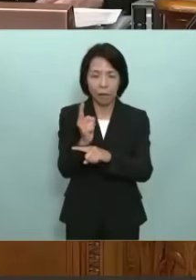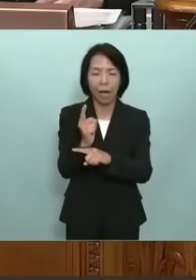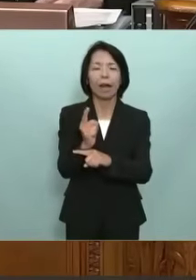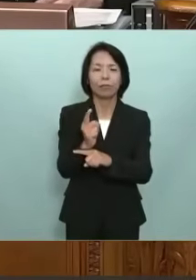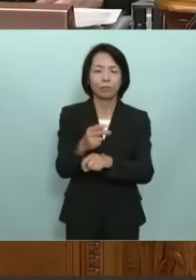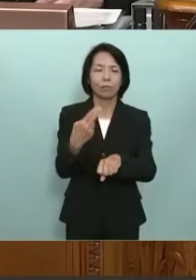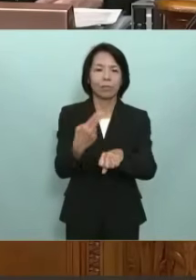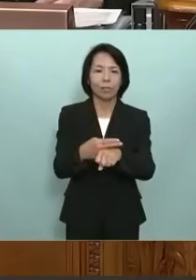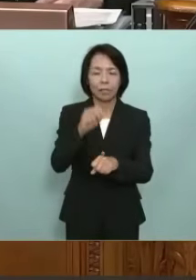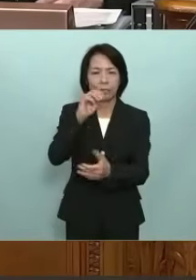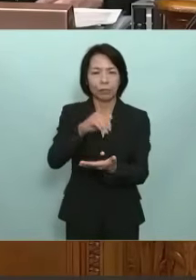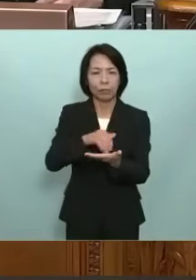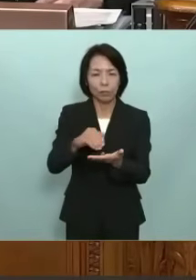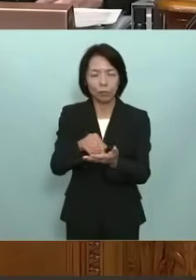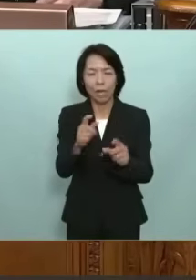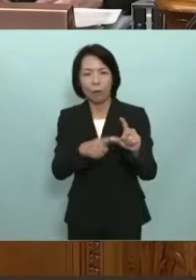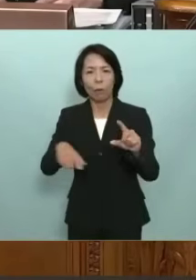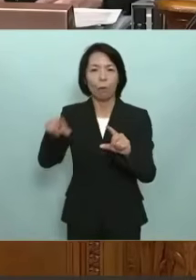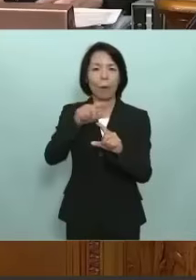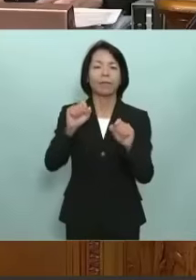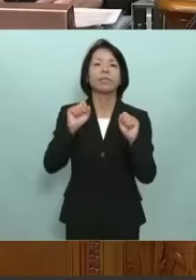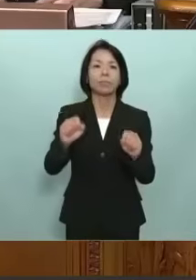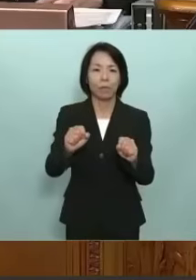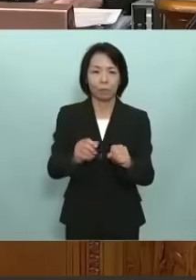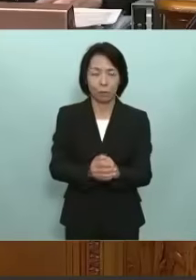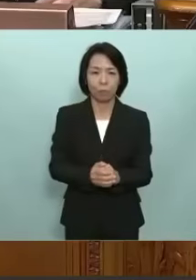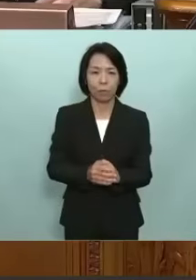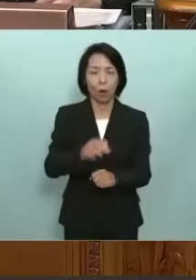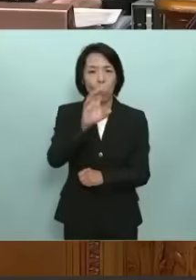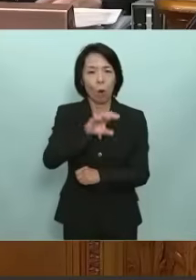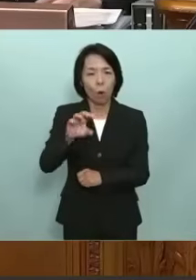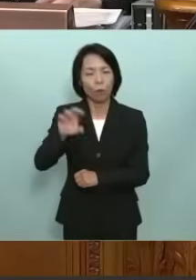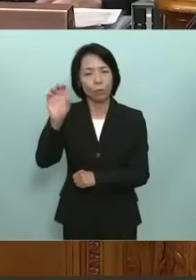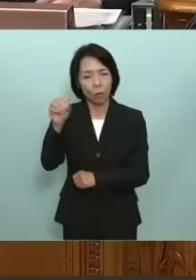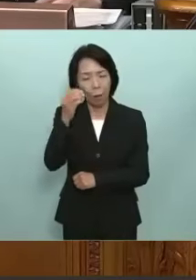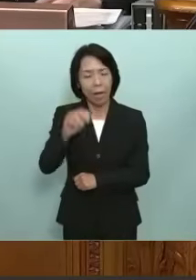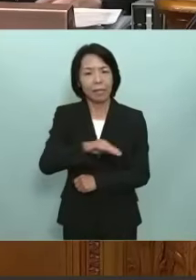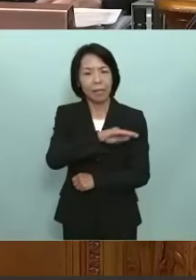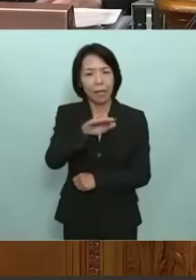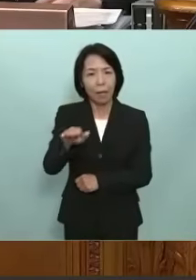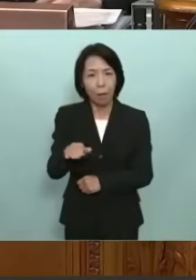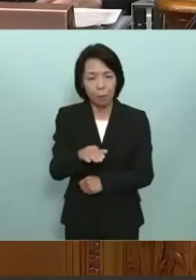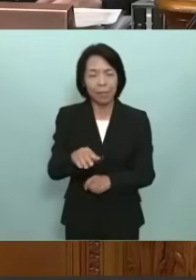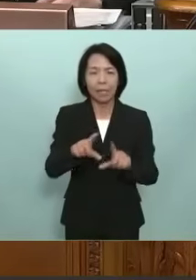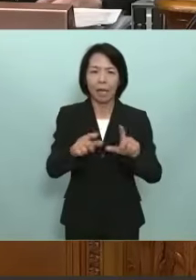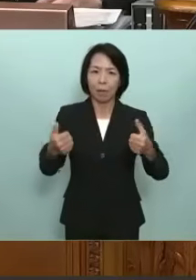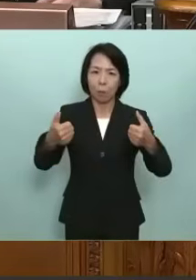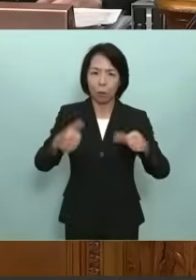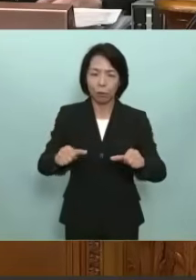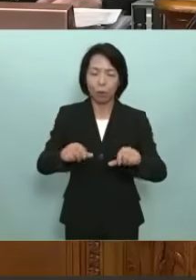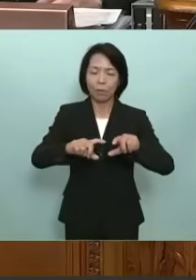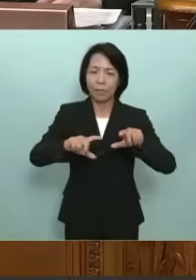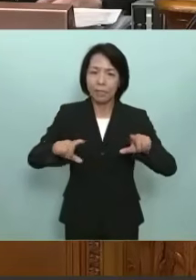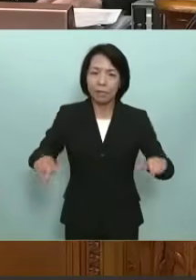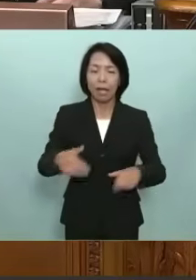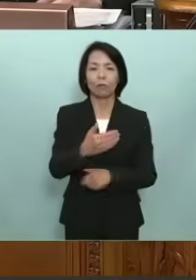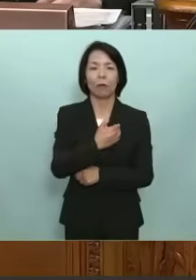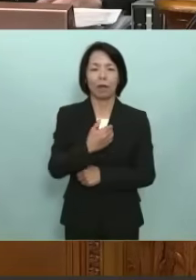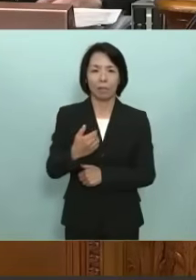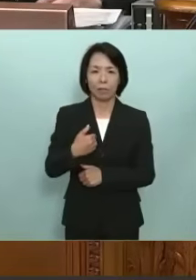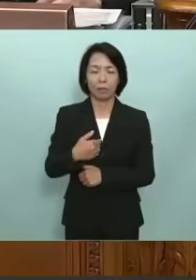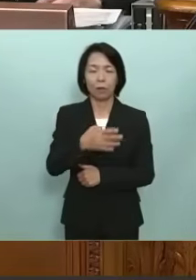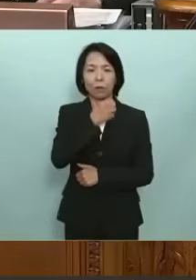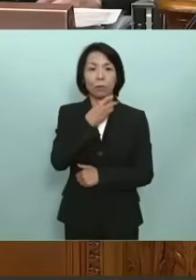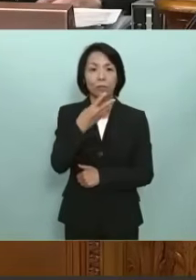ましょう欧州を手本に皆が人生の平等なスタートラインに立てるように3歳からの義務教育家